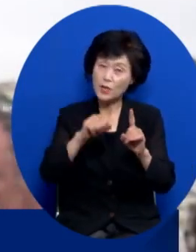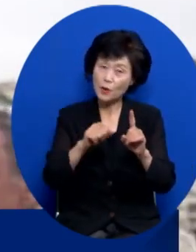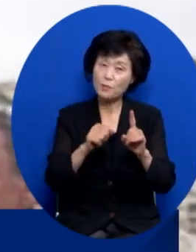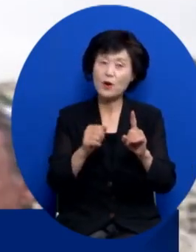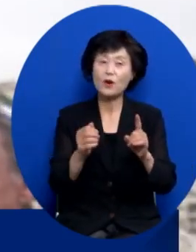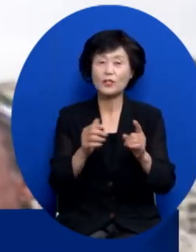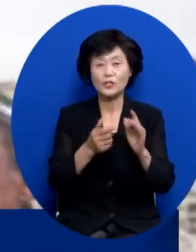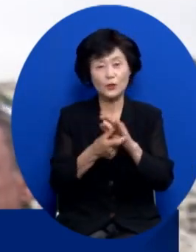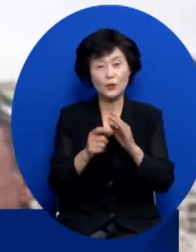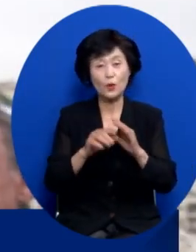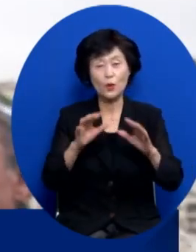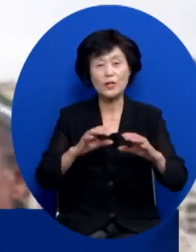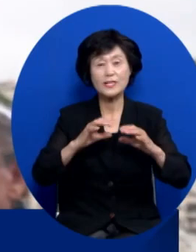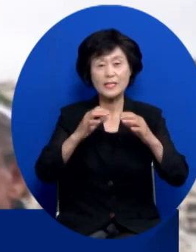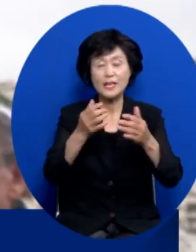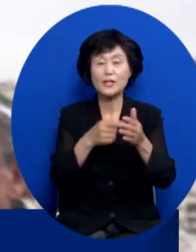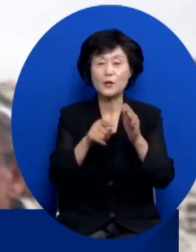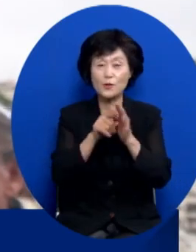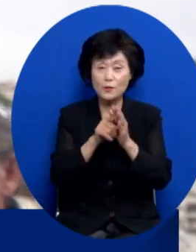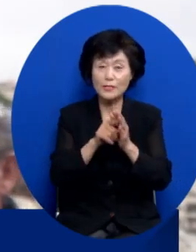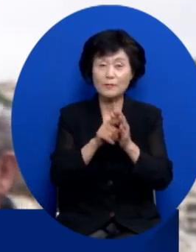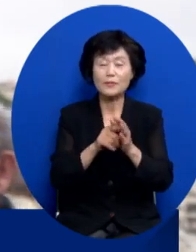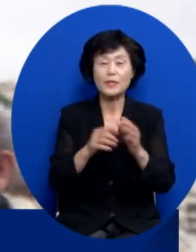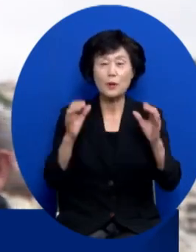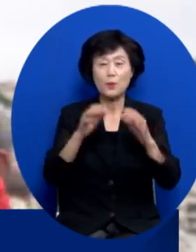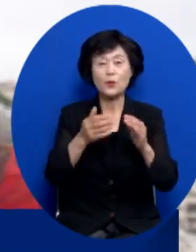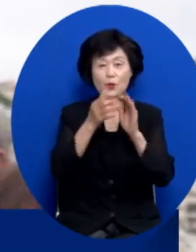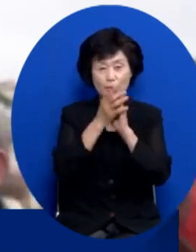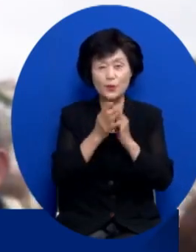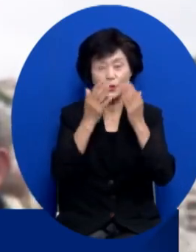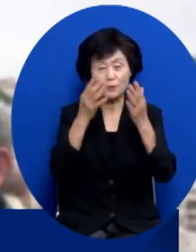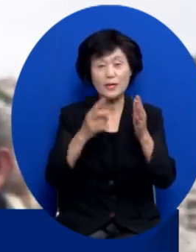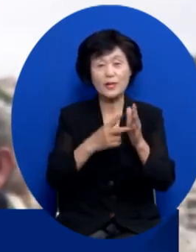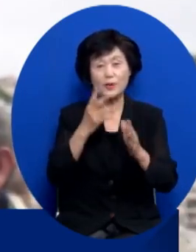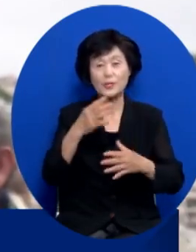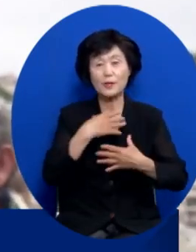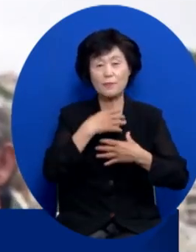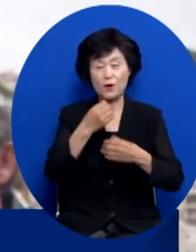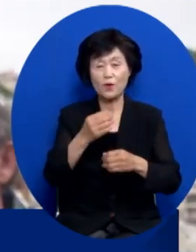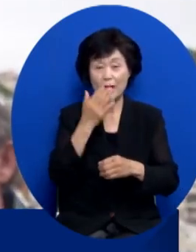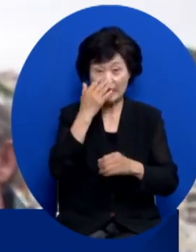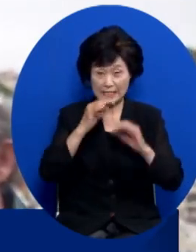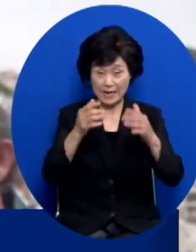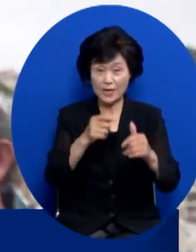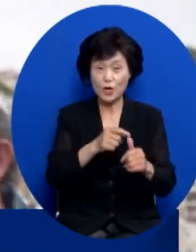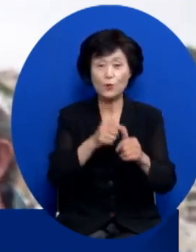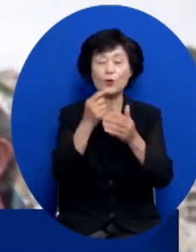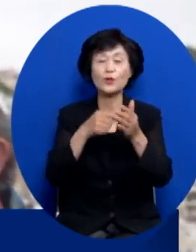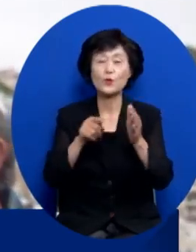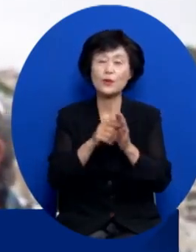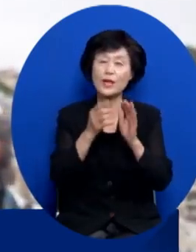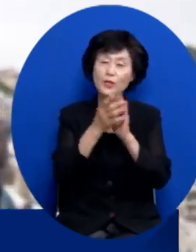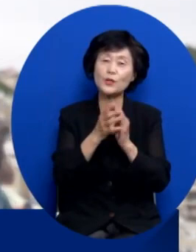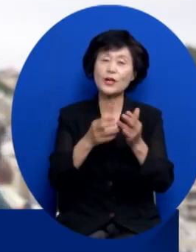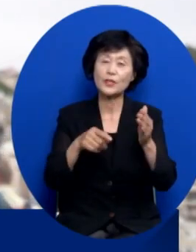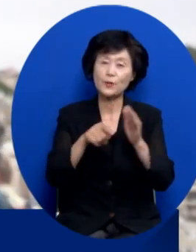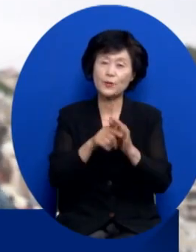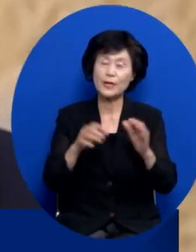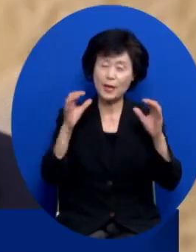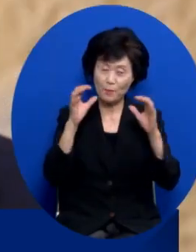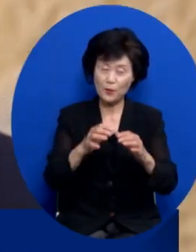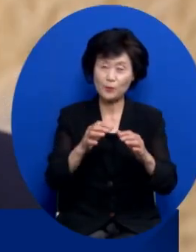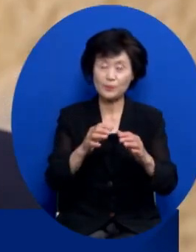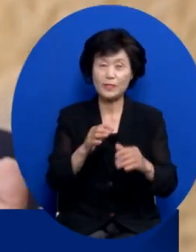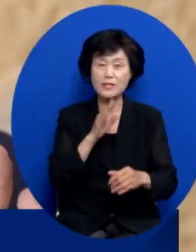world to bless Israel, to pray for the peace of Jerusalem, the salvation of Israel. It's been a historic